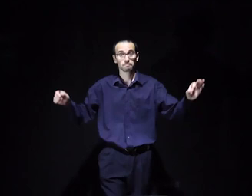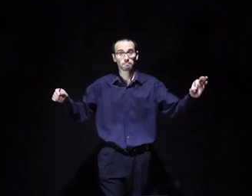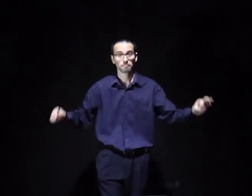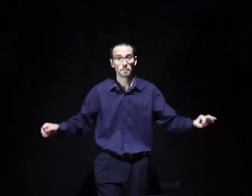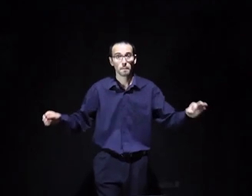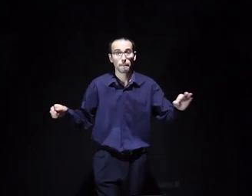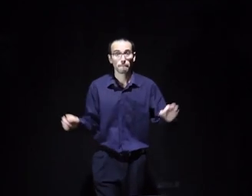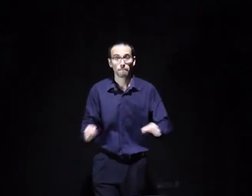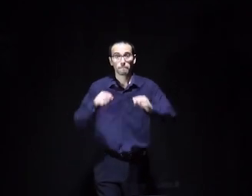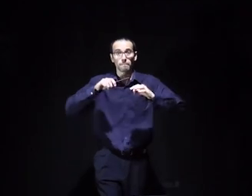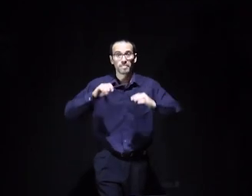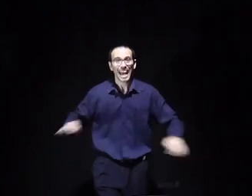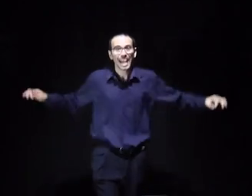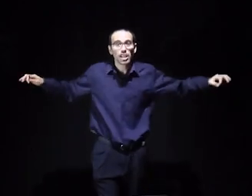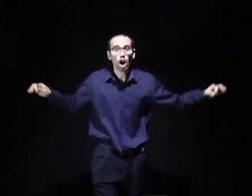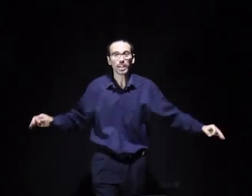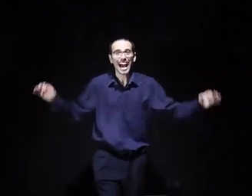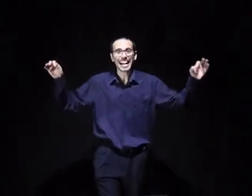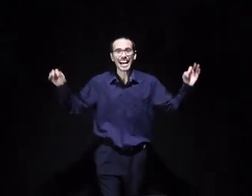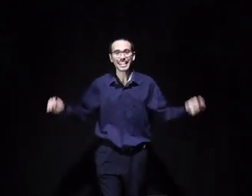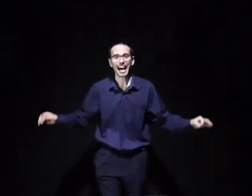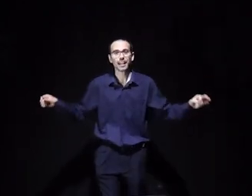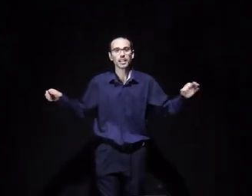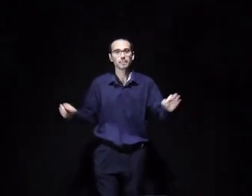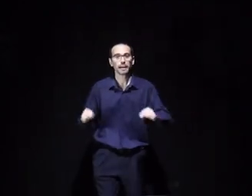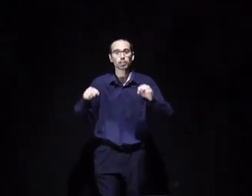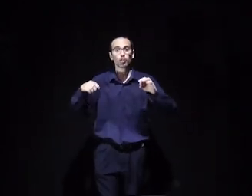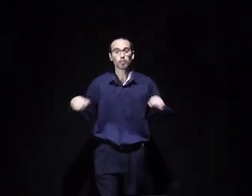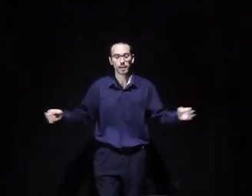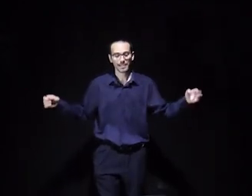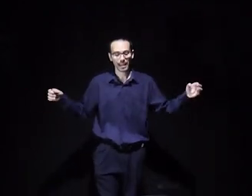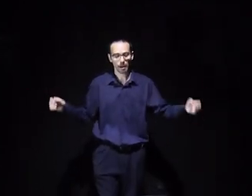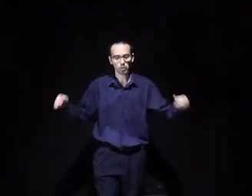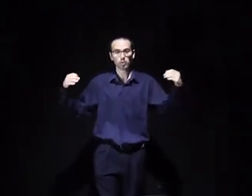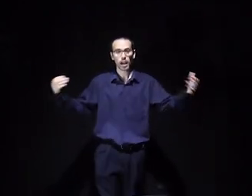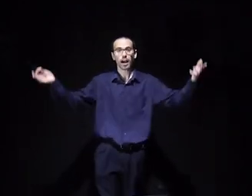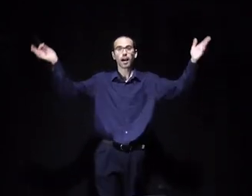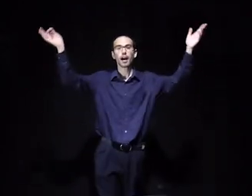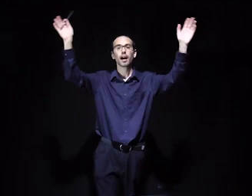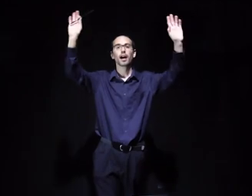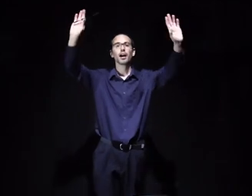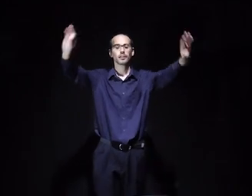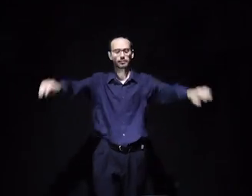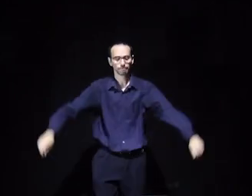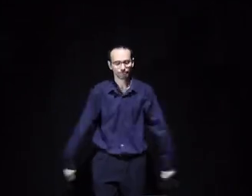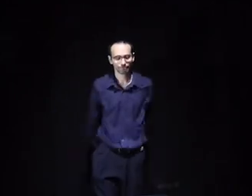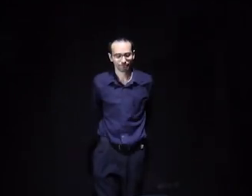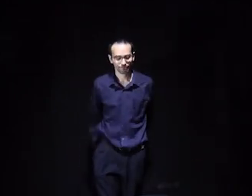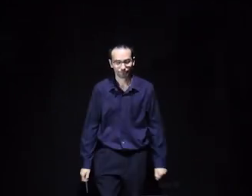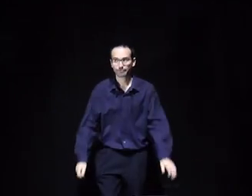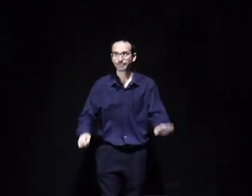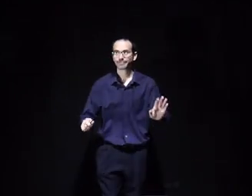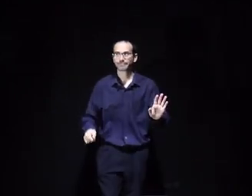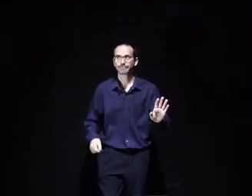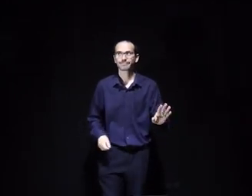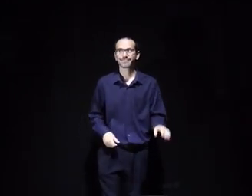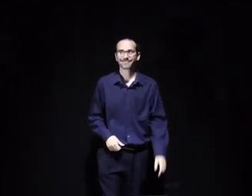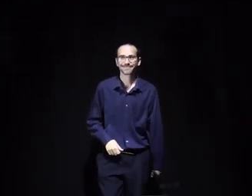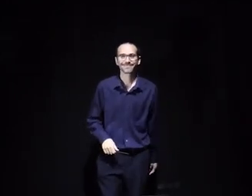rastre cada tros. No calen ales per començar a volar.